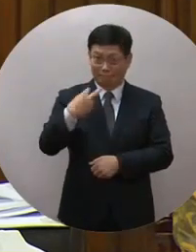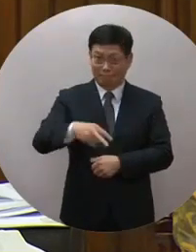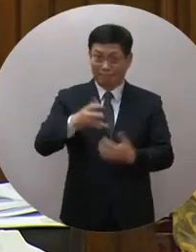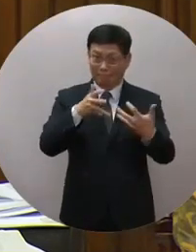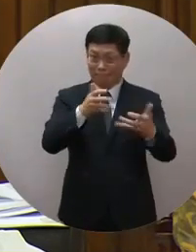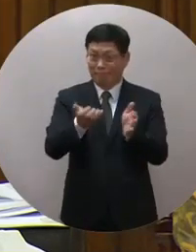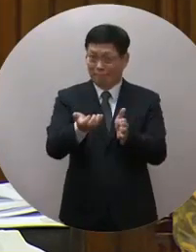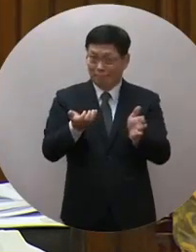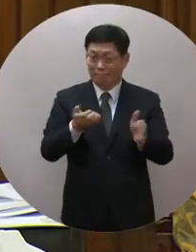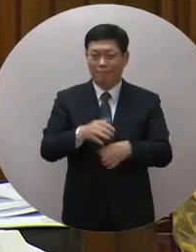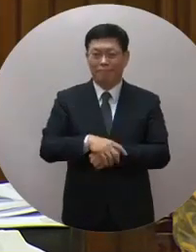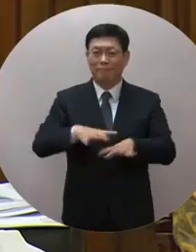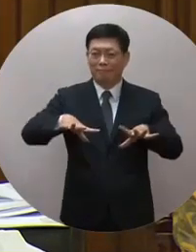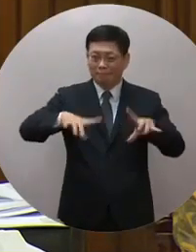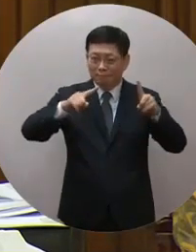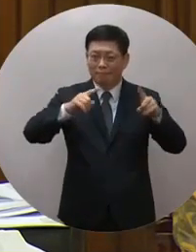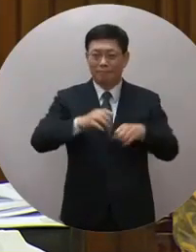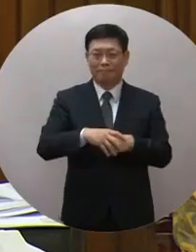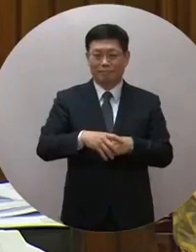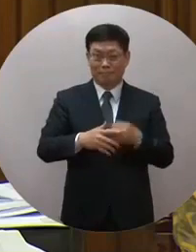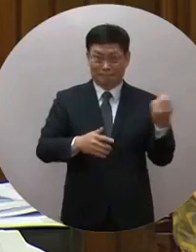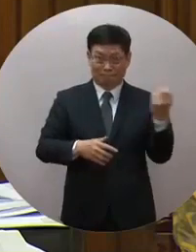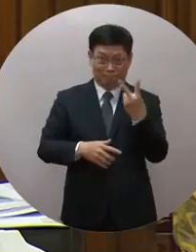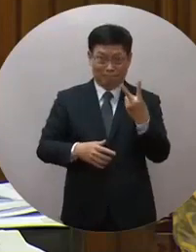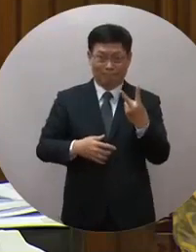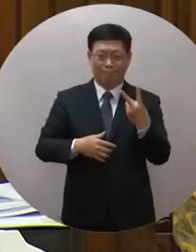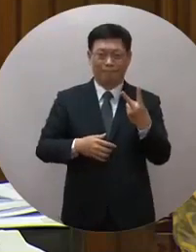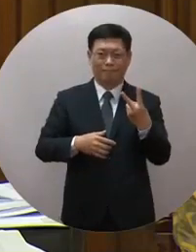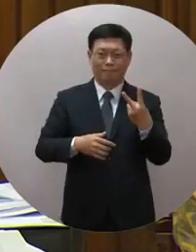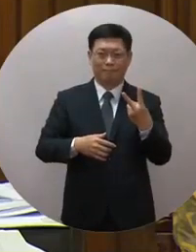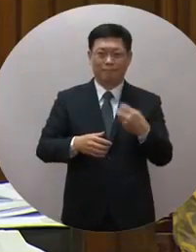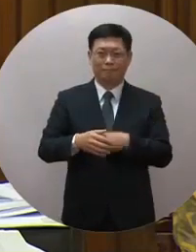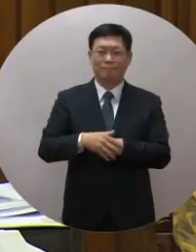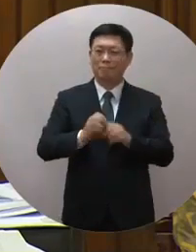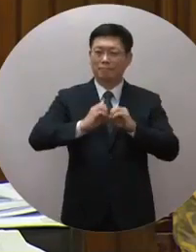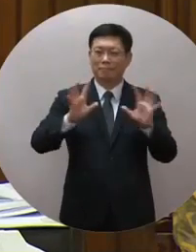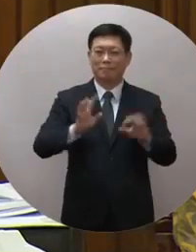行之前，先做两项宣告。